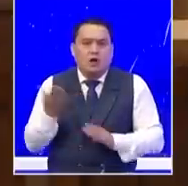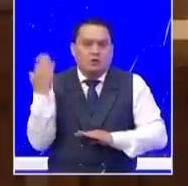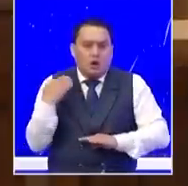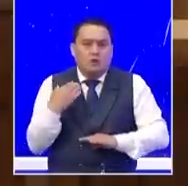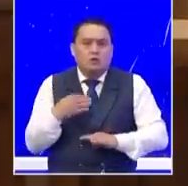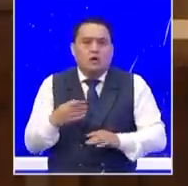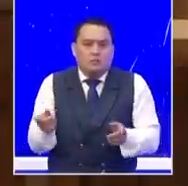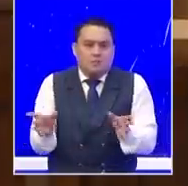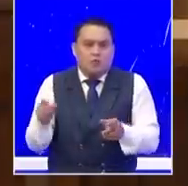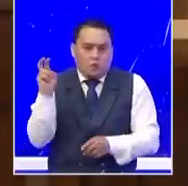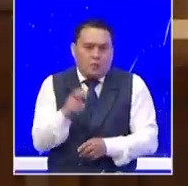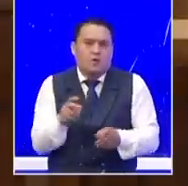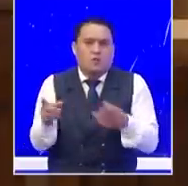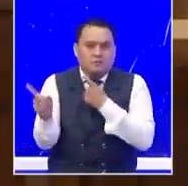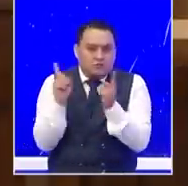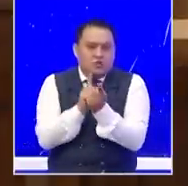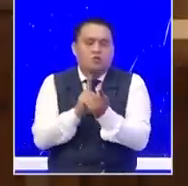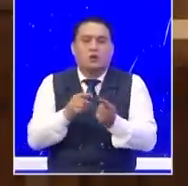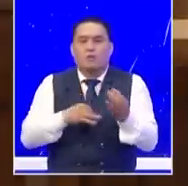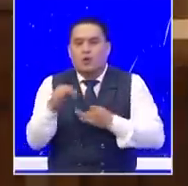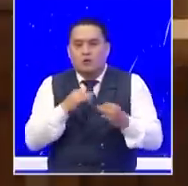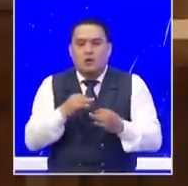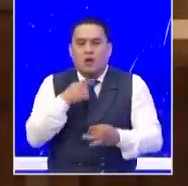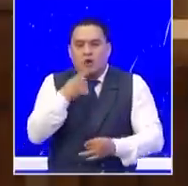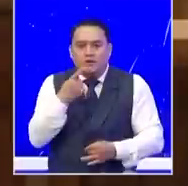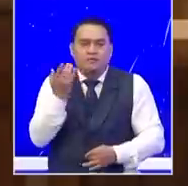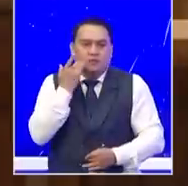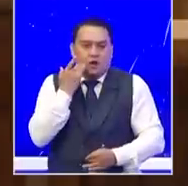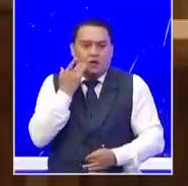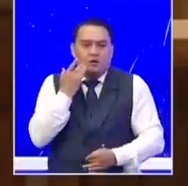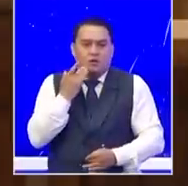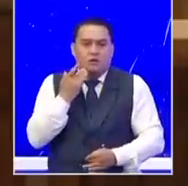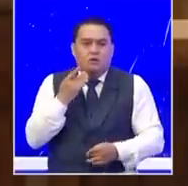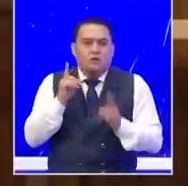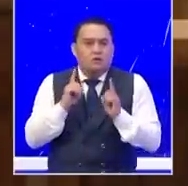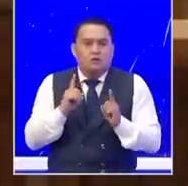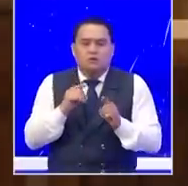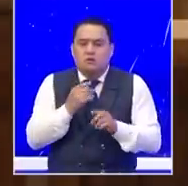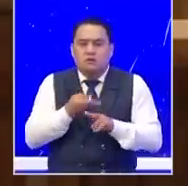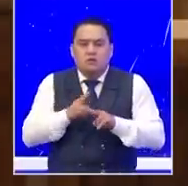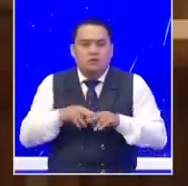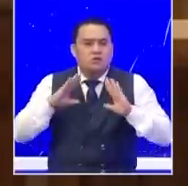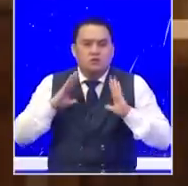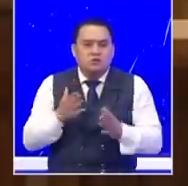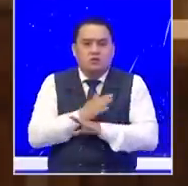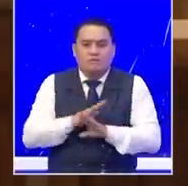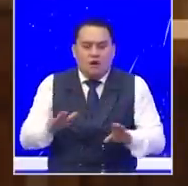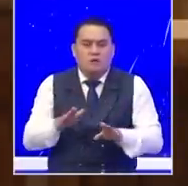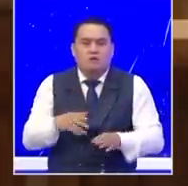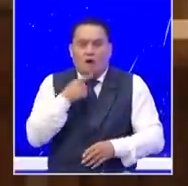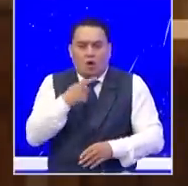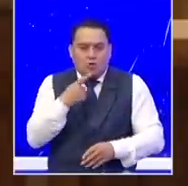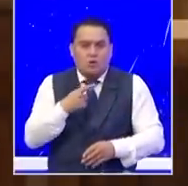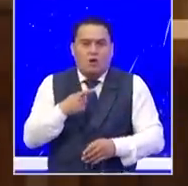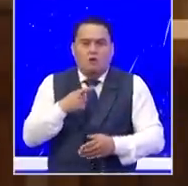ним разговаривал. Я ему все время говорил, Бейсен, не сдавайся. Вот. Держись. Он говорит, ага, я